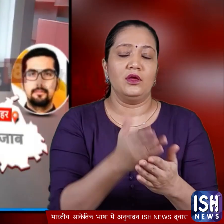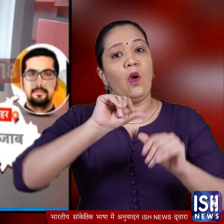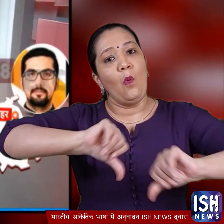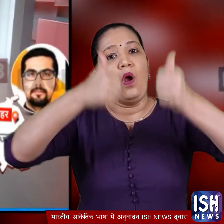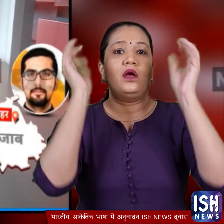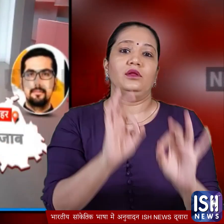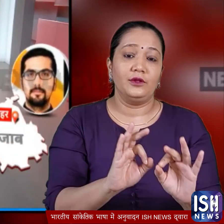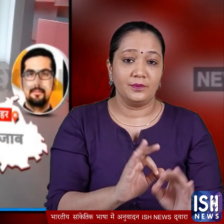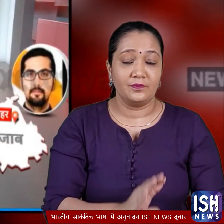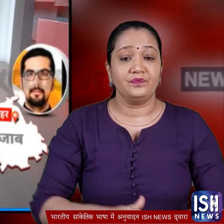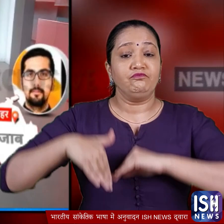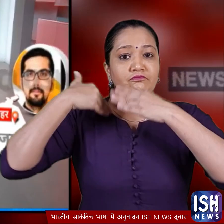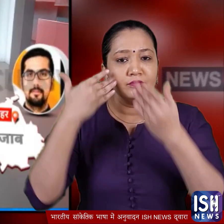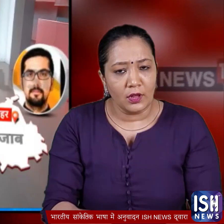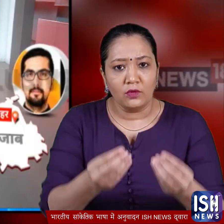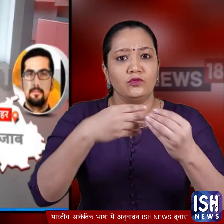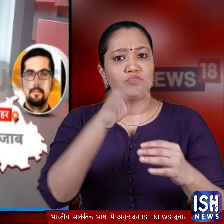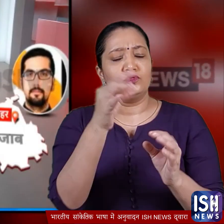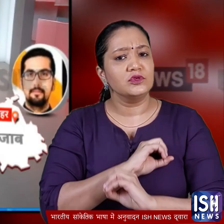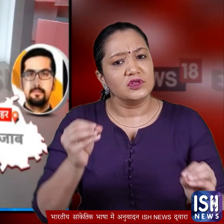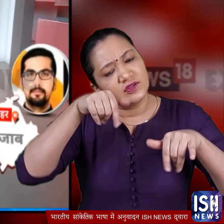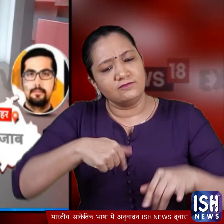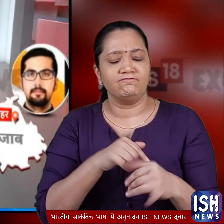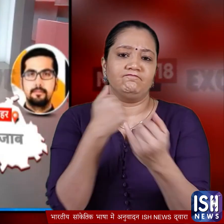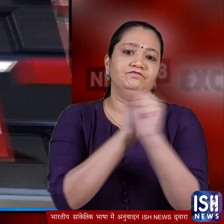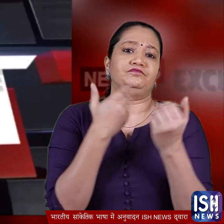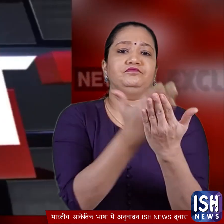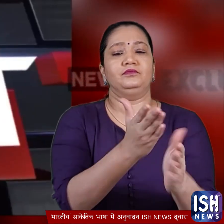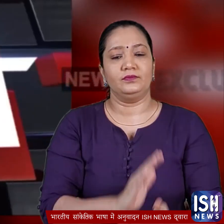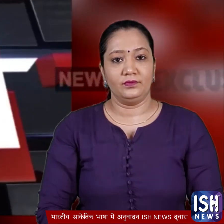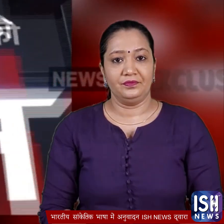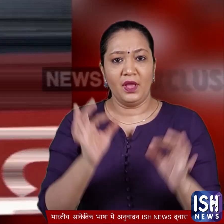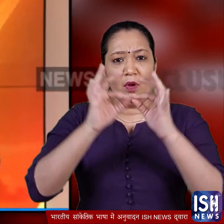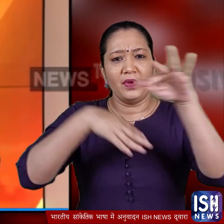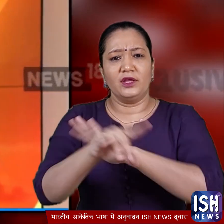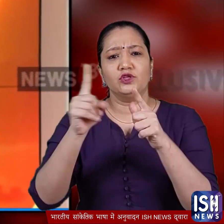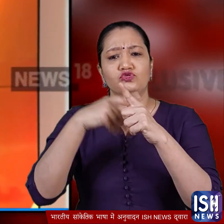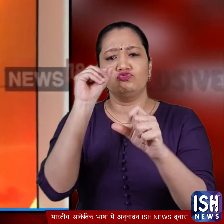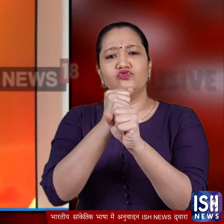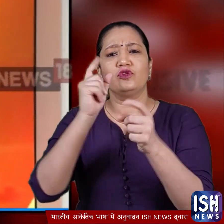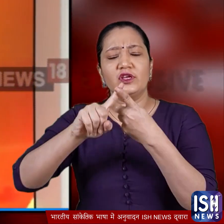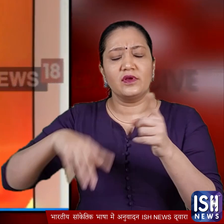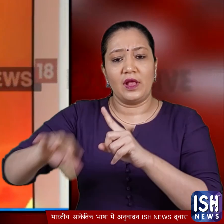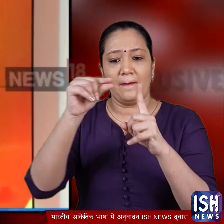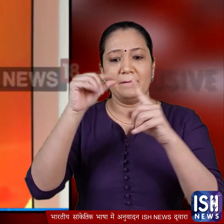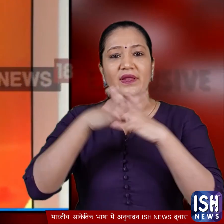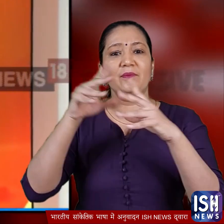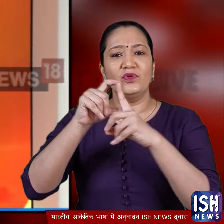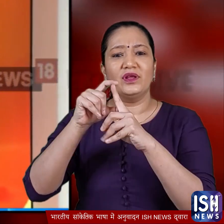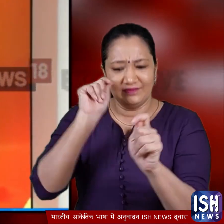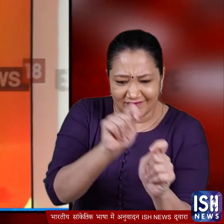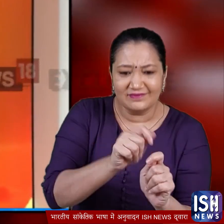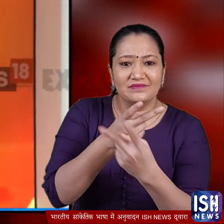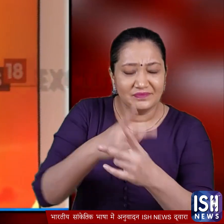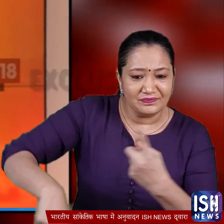उम्मीदवार बनाया और वो विधायक बने। लेकिन इस बार टिकट कटने के बाद वो निर्दलीय ही चुनाव मैदान में उतर गए। मुंबई के जोगेश्वरी इलाके में पीडब्ल्यूडी विभाग